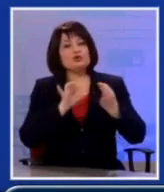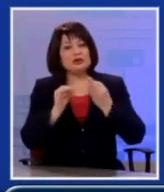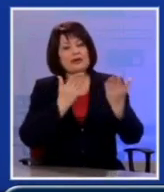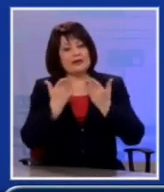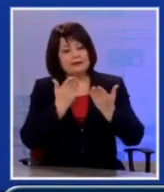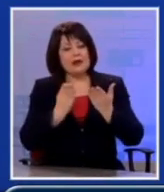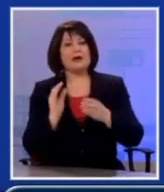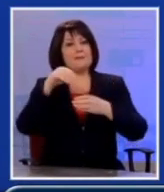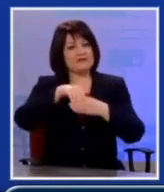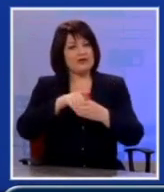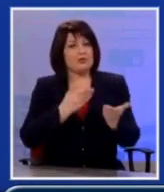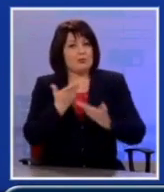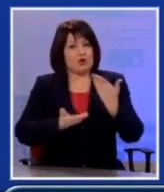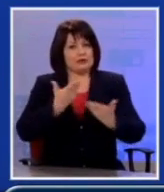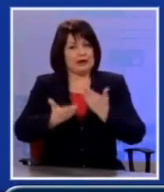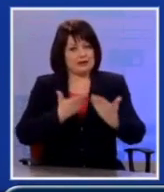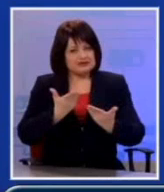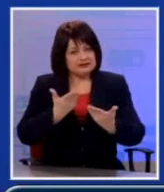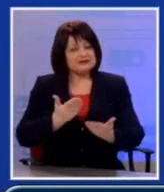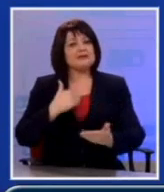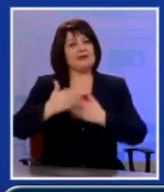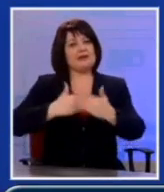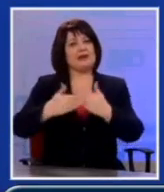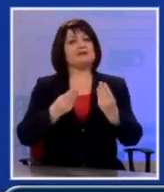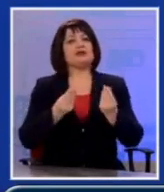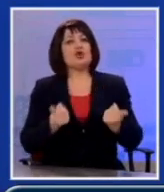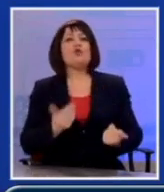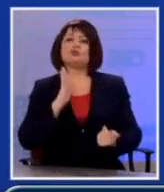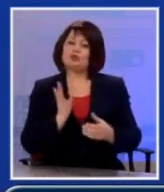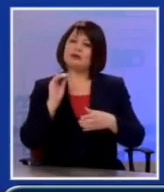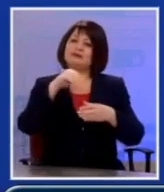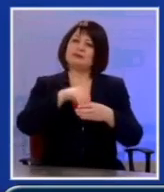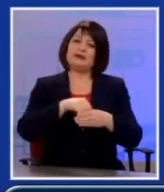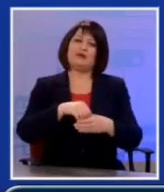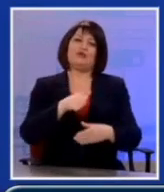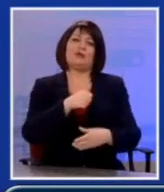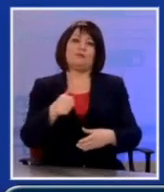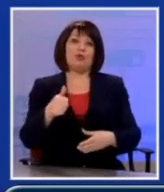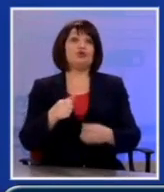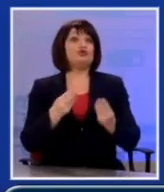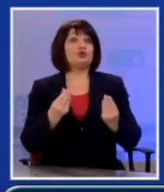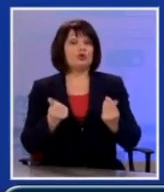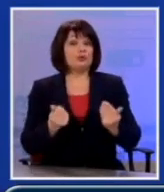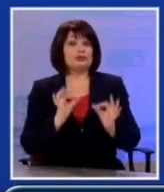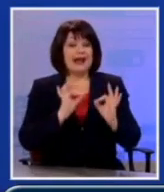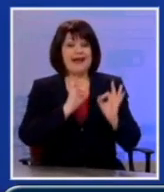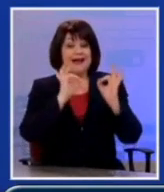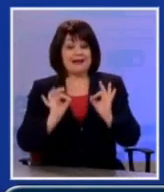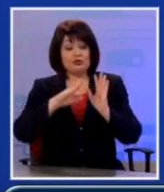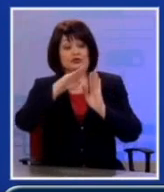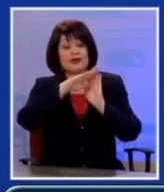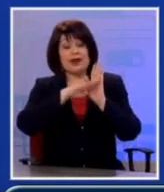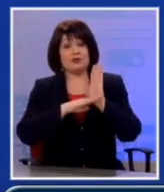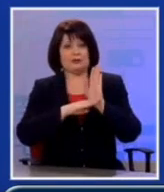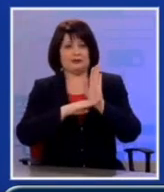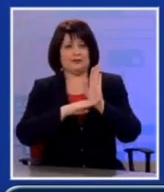με προτάσεις και σε αυτή τη διαδικασία μπορούν να συμμετέχουν μόνο αν ακολουθούνται κατά κανόνα